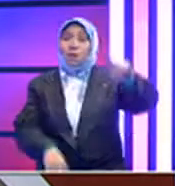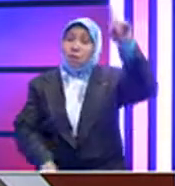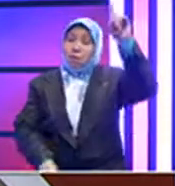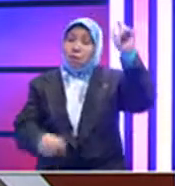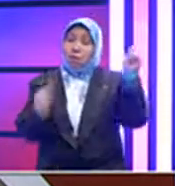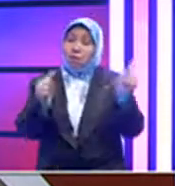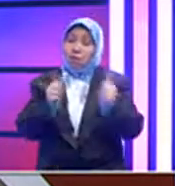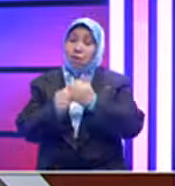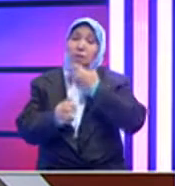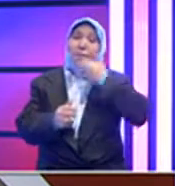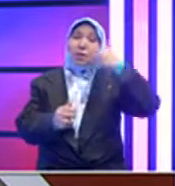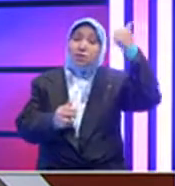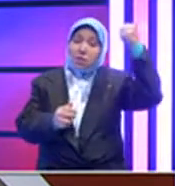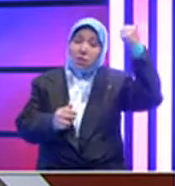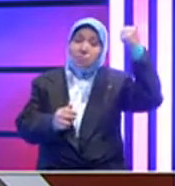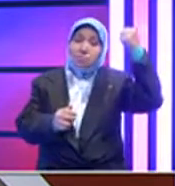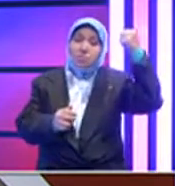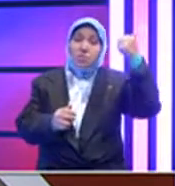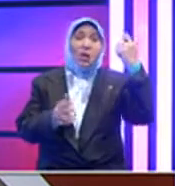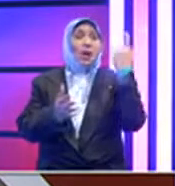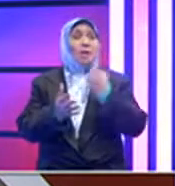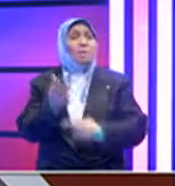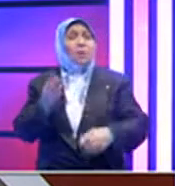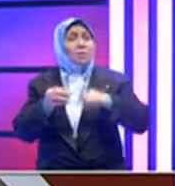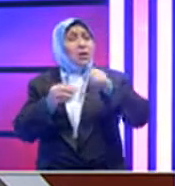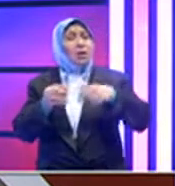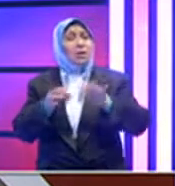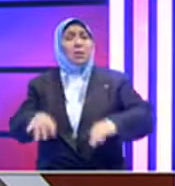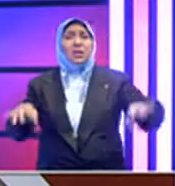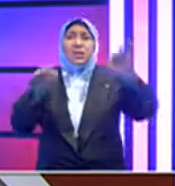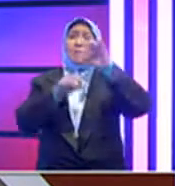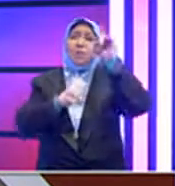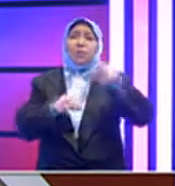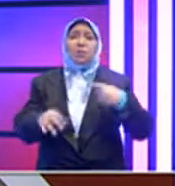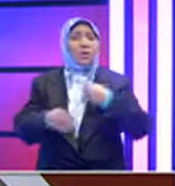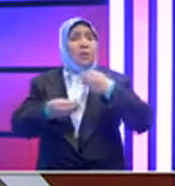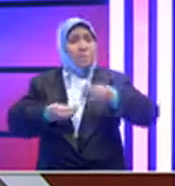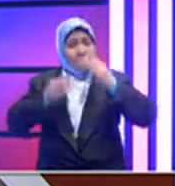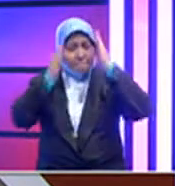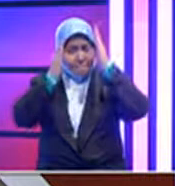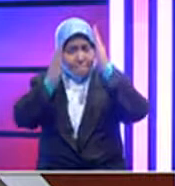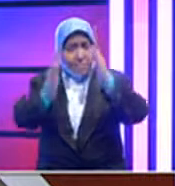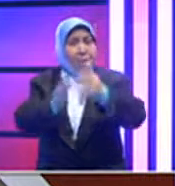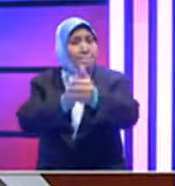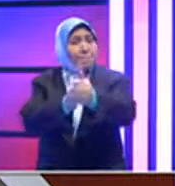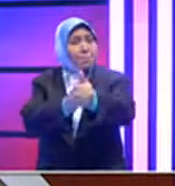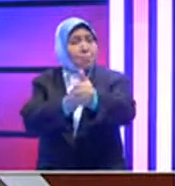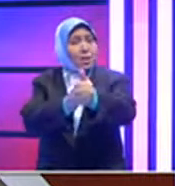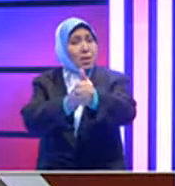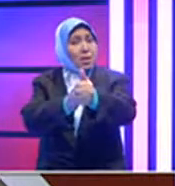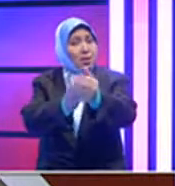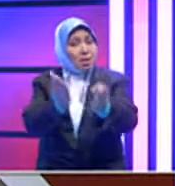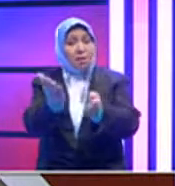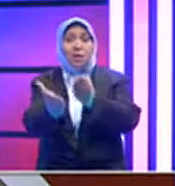sebaik sebaik mungkin dan Apakah pekade penting yang perlu kita beri agar kita dipimpin atas jalan